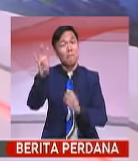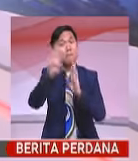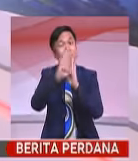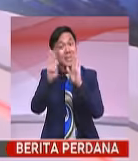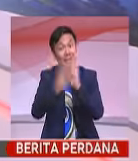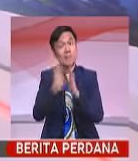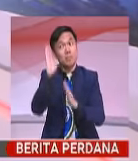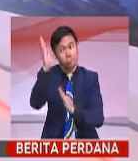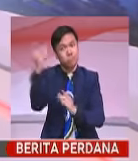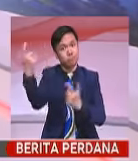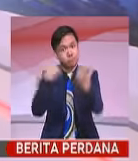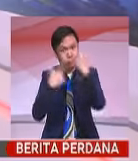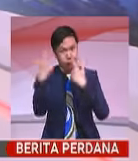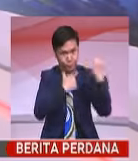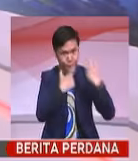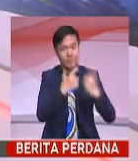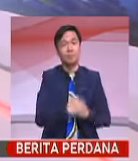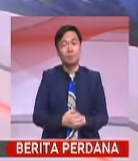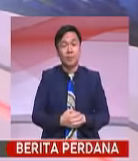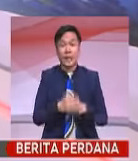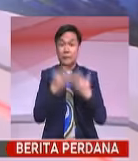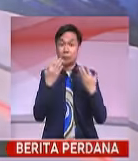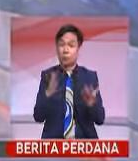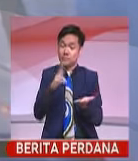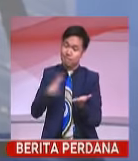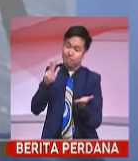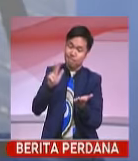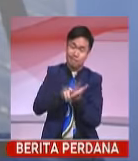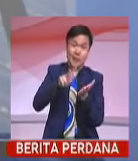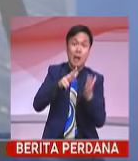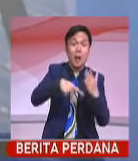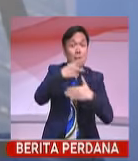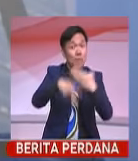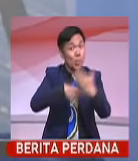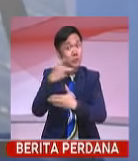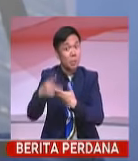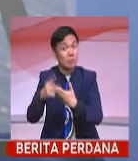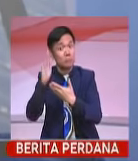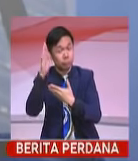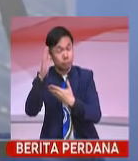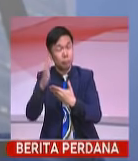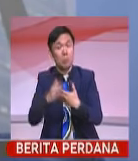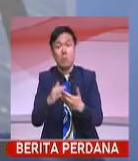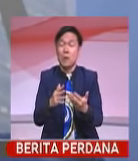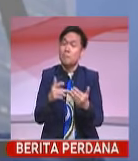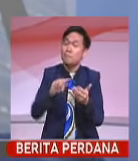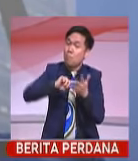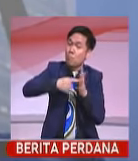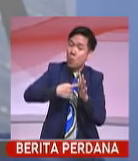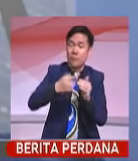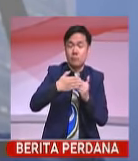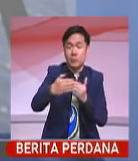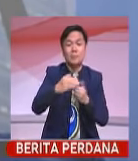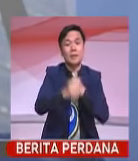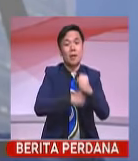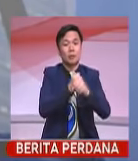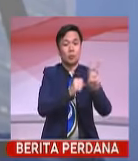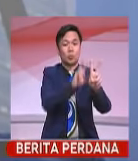RM47.7 bilion ke dalam negara. Setelah mendapat kelulusan, projek-projek tersebut dijangka dapat dilaksanakan dalam